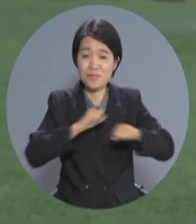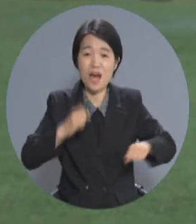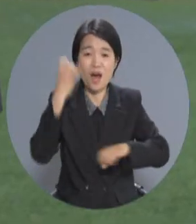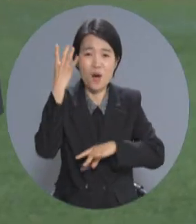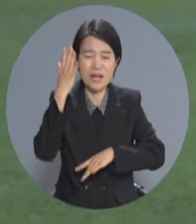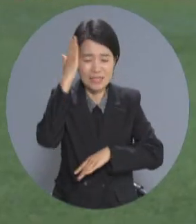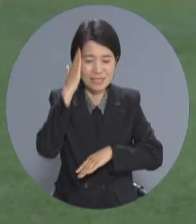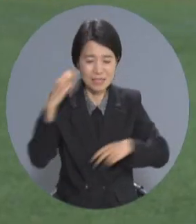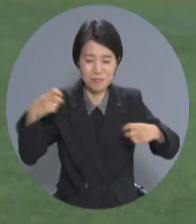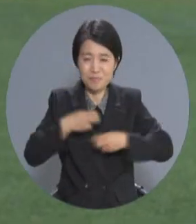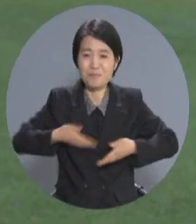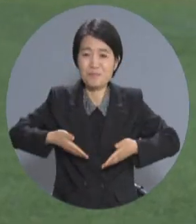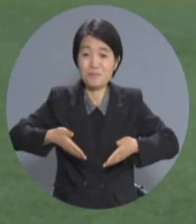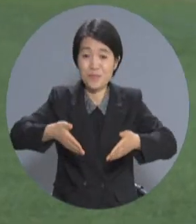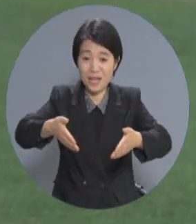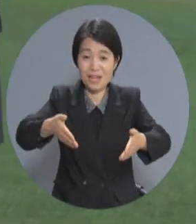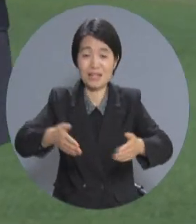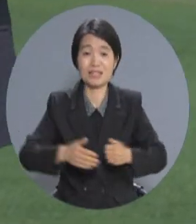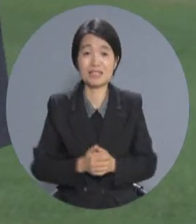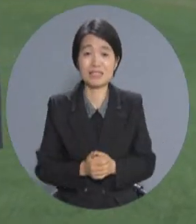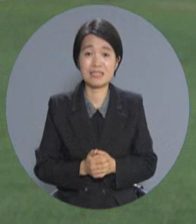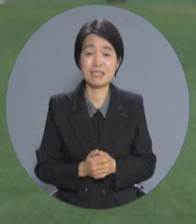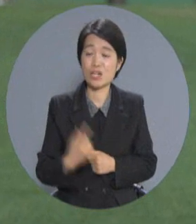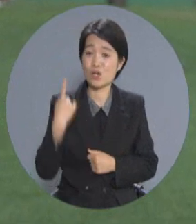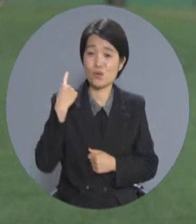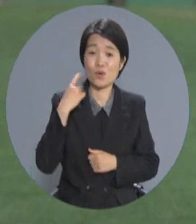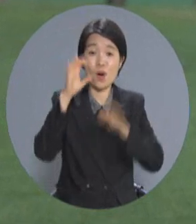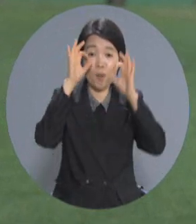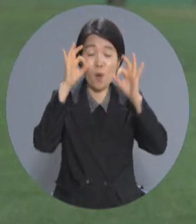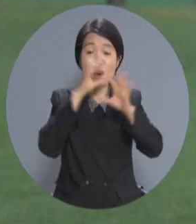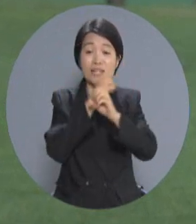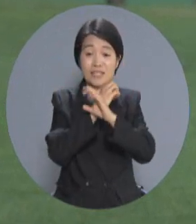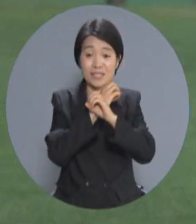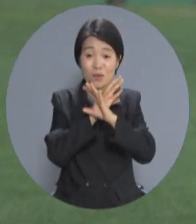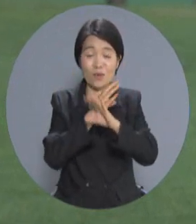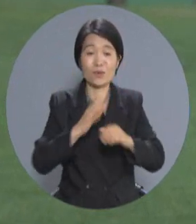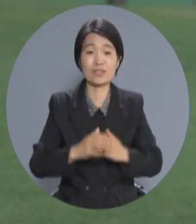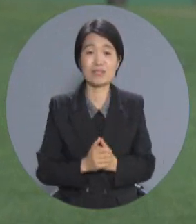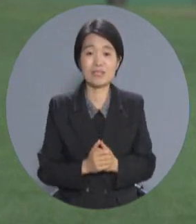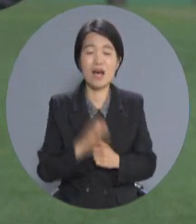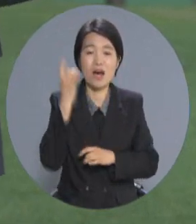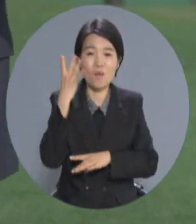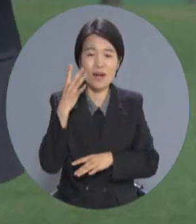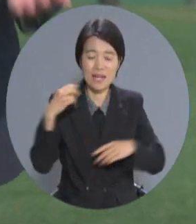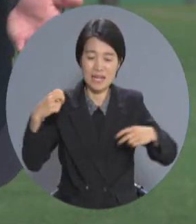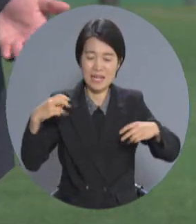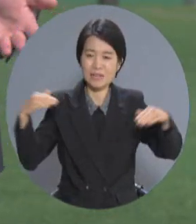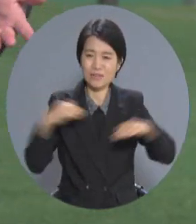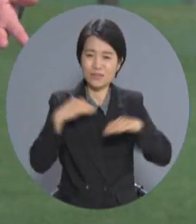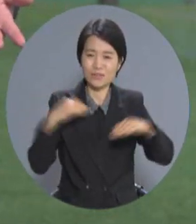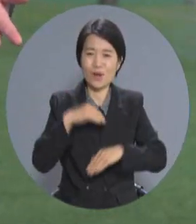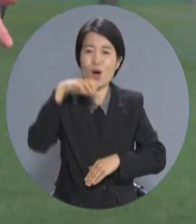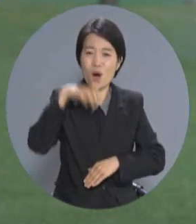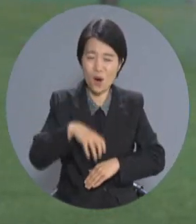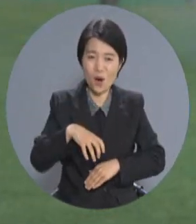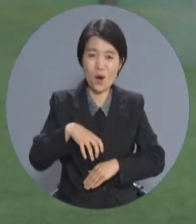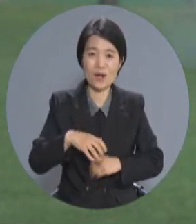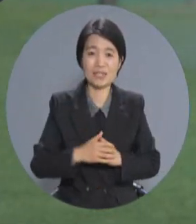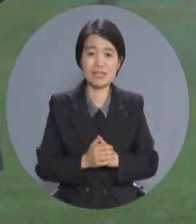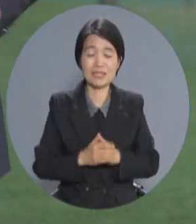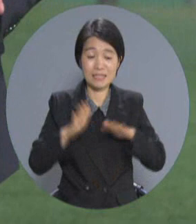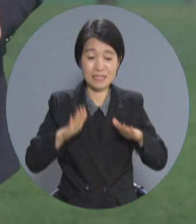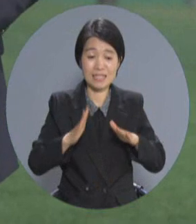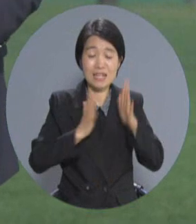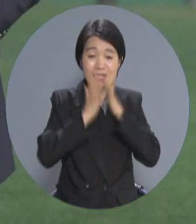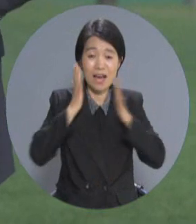원래 시커먼 아스팔트 도로였습니다. 제 뒤로 신호등이 보이는데요. 원래는 차량이 쌩쌩 달리던 곳이었는데